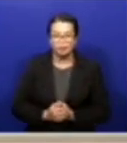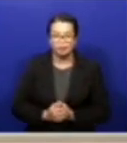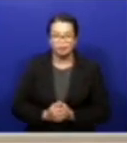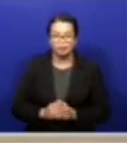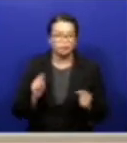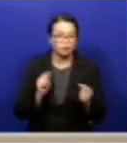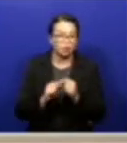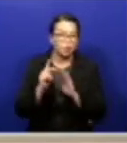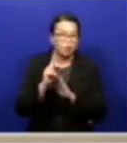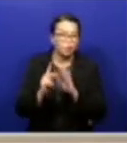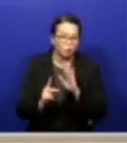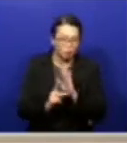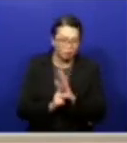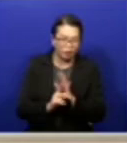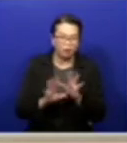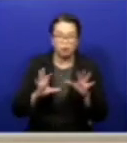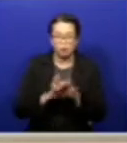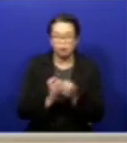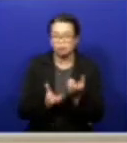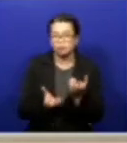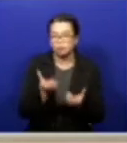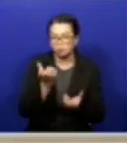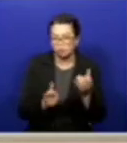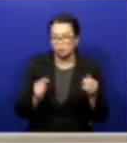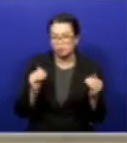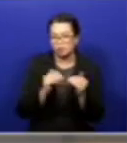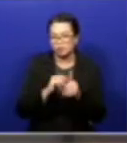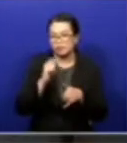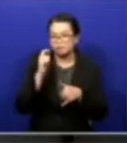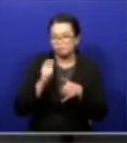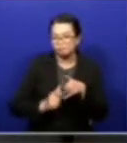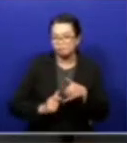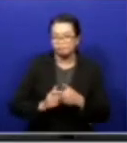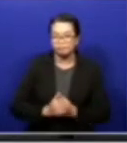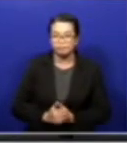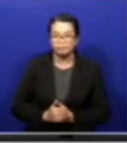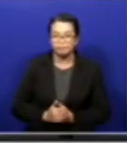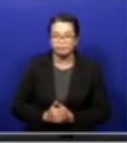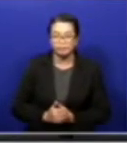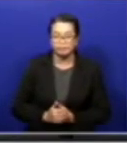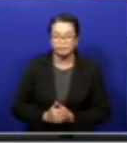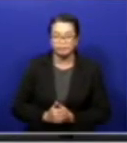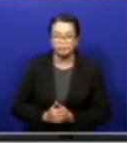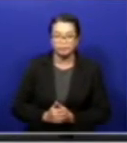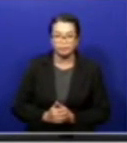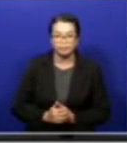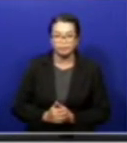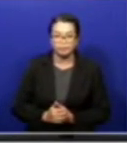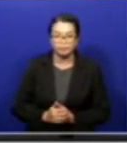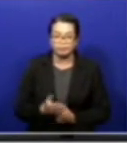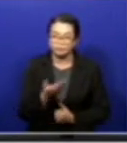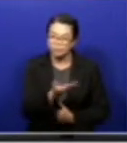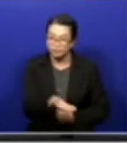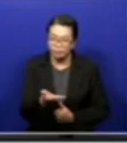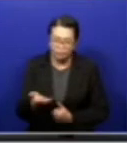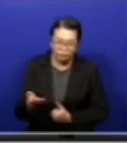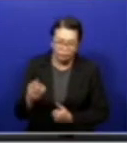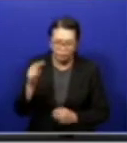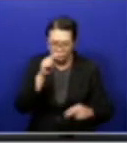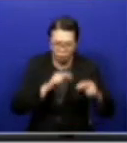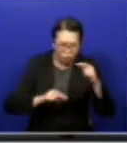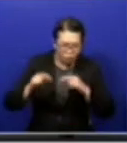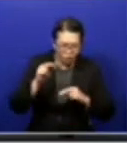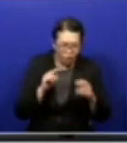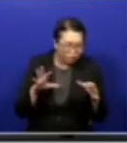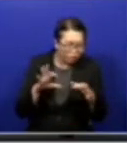ายการยุติธรรมและสิทธิมนุษยชนที่ท่านได้ศึกษาเพื่อ